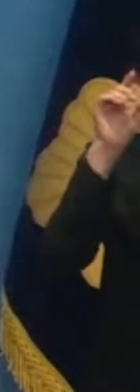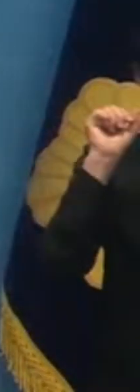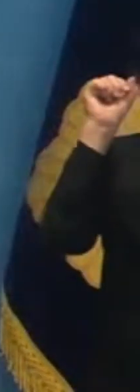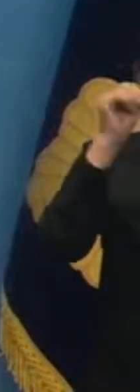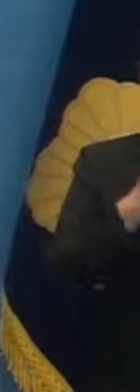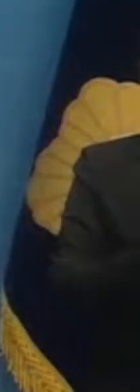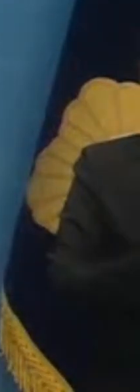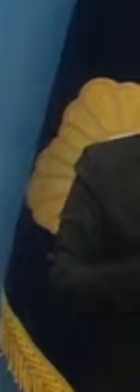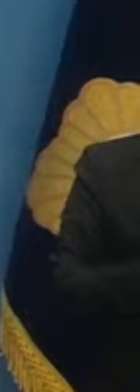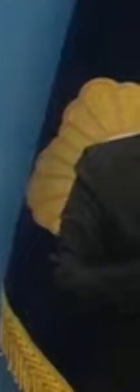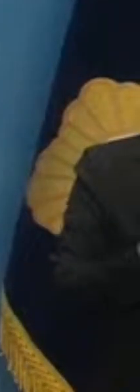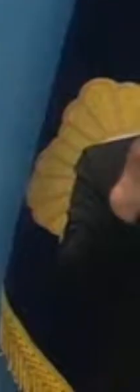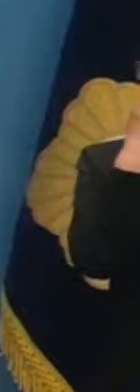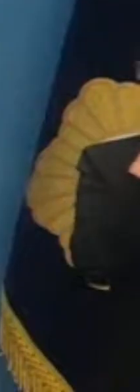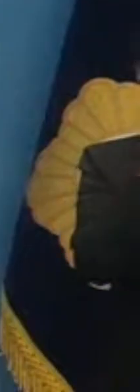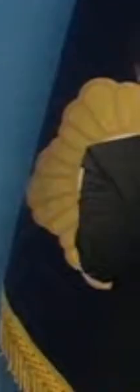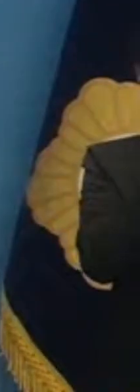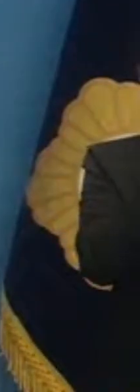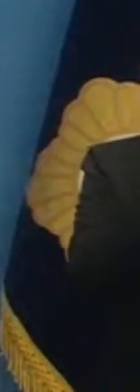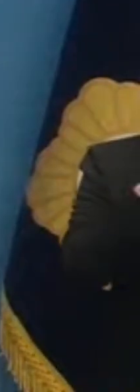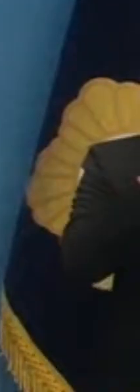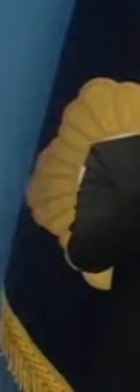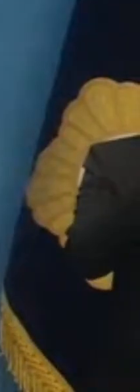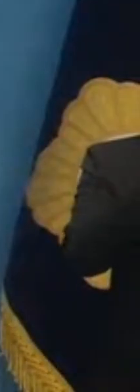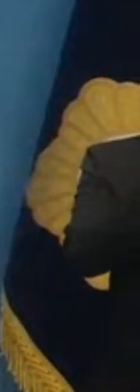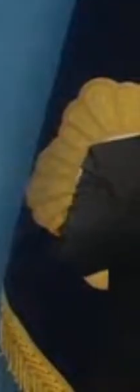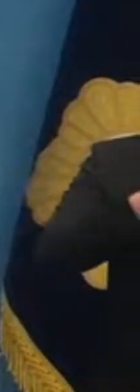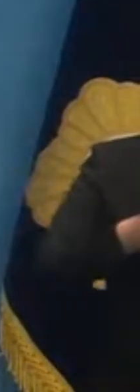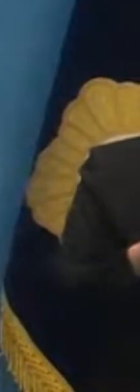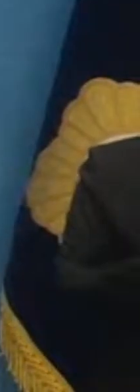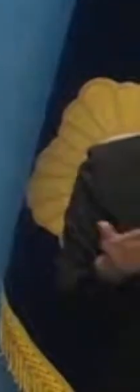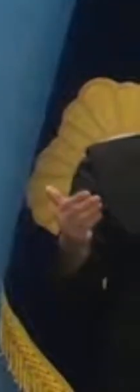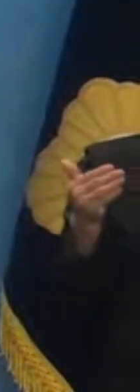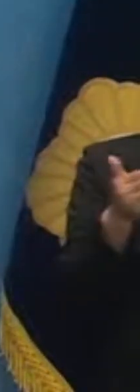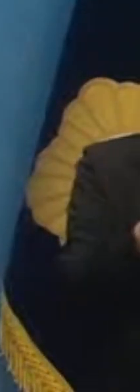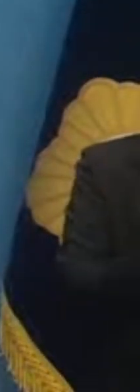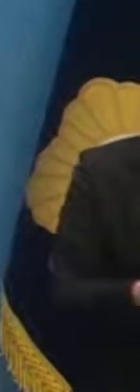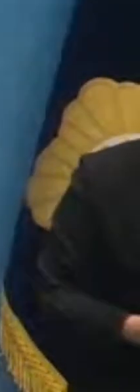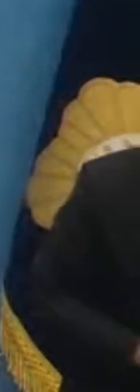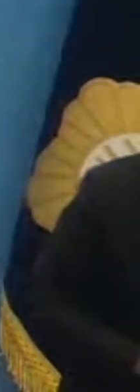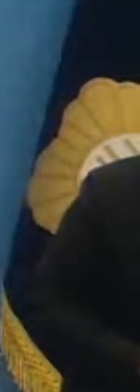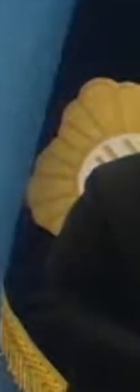후보는 양두구육식 거짓말을 멈추시기 바랍니다. 감사합니다.